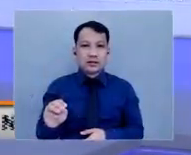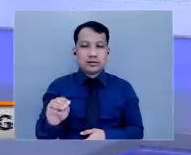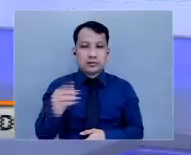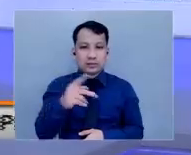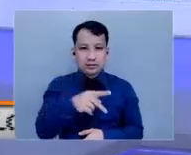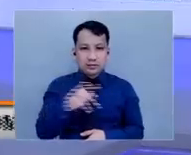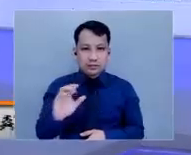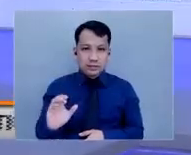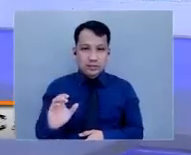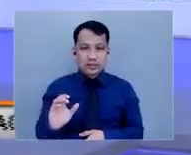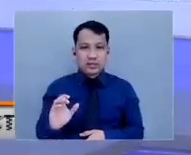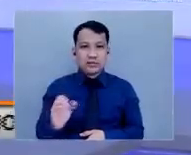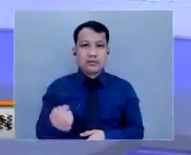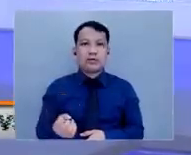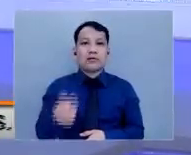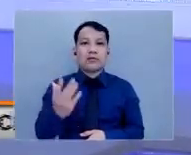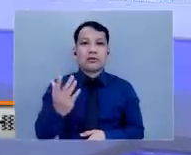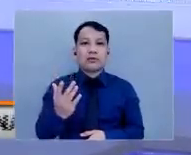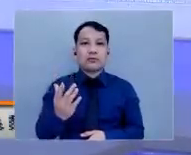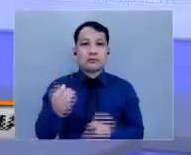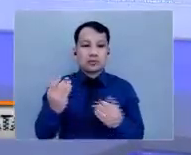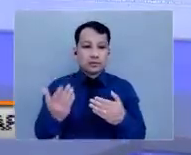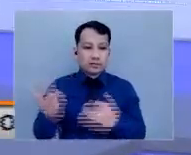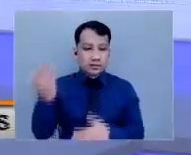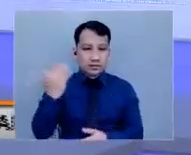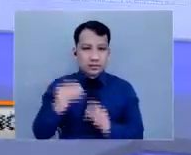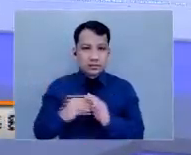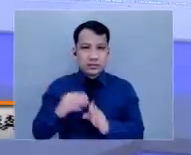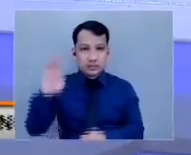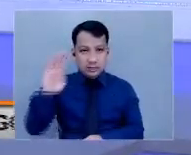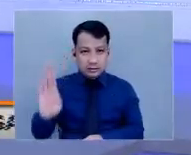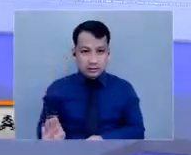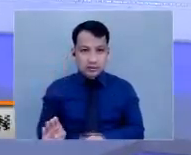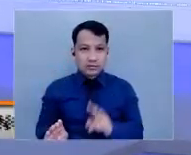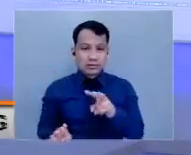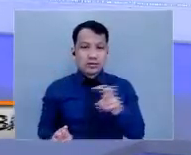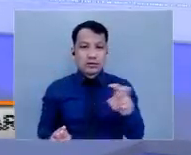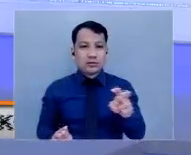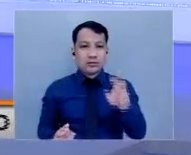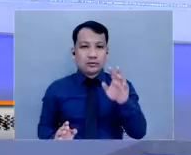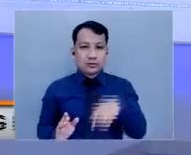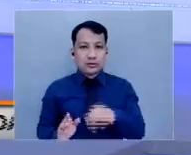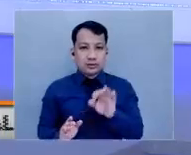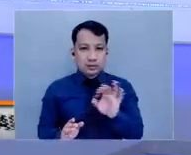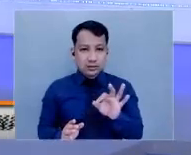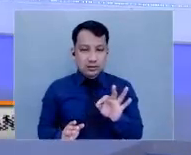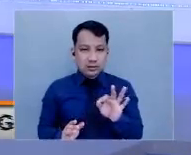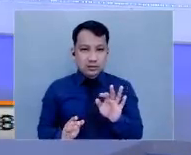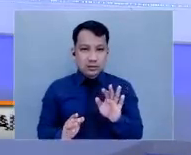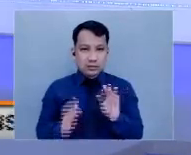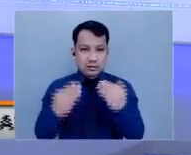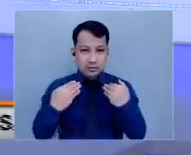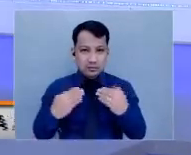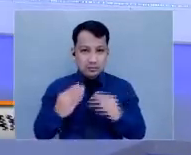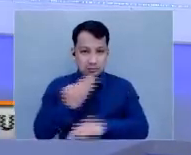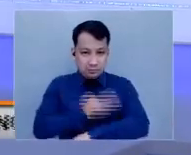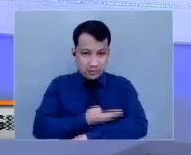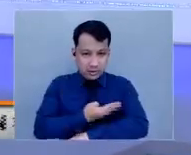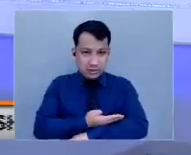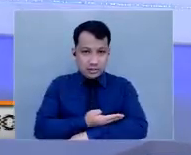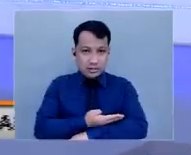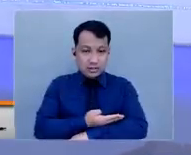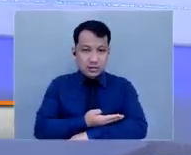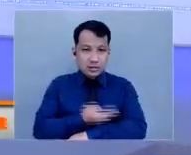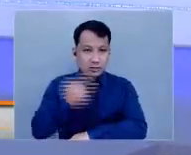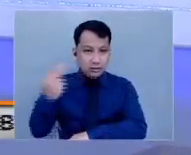Pasay. Nahigitan yan ang dating record ng Brazil na 2,019 mattresses. Pero alam niyo po ba ang prehistoric